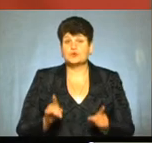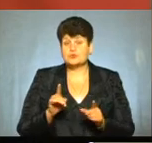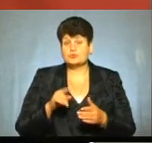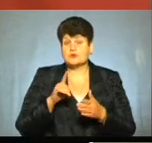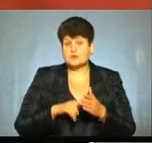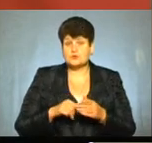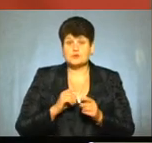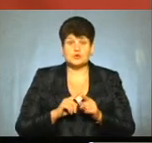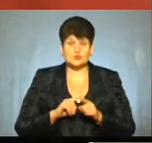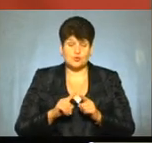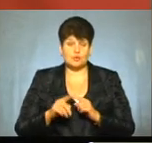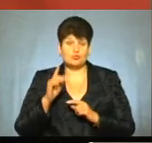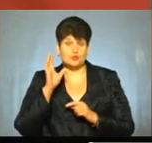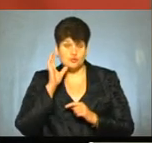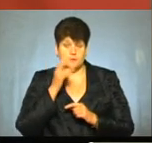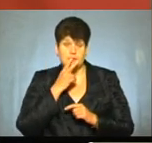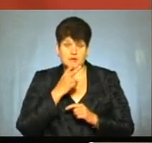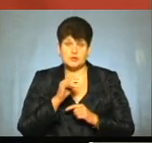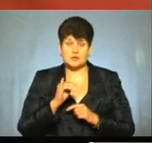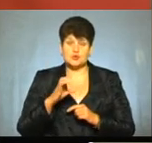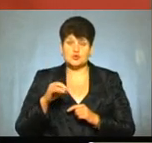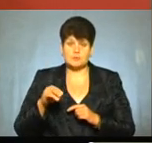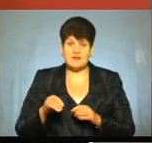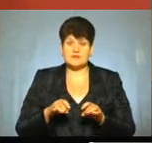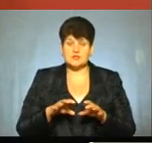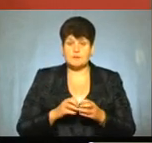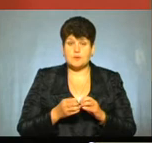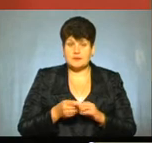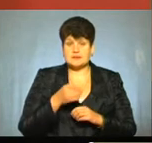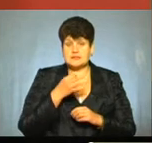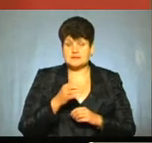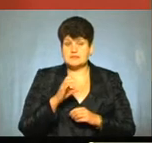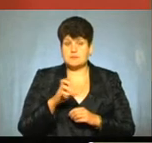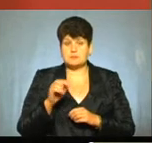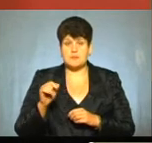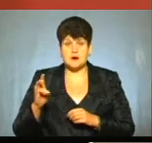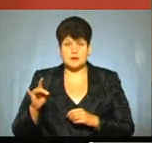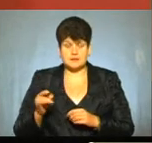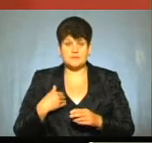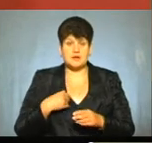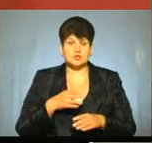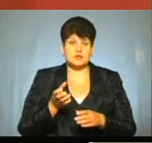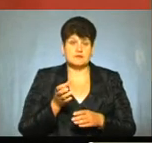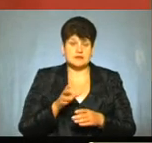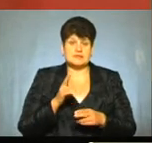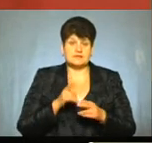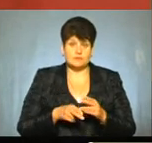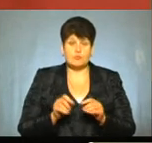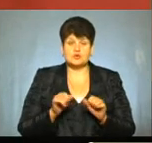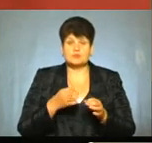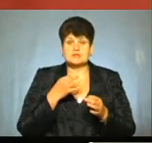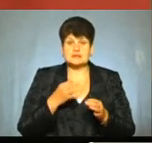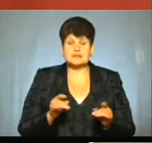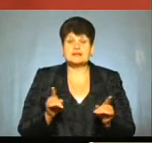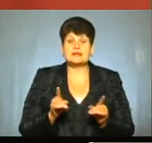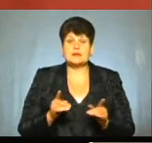Що ж, сподіваюся, ми скоро почуємо бачення Ігоря Соболя стосовно вирішення проблем, про які згадав Степан Барна. Наш ефір вже завершується. На кінець,